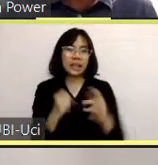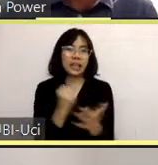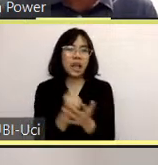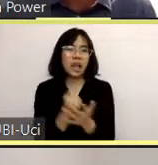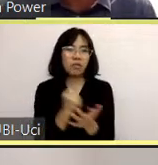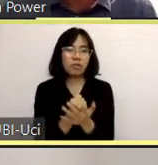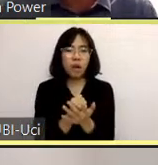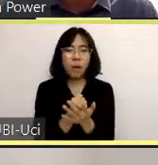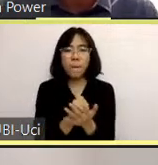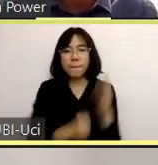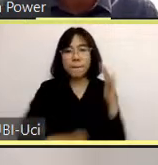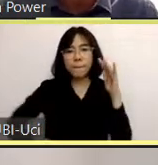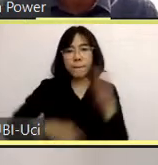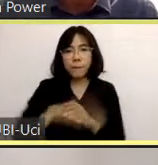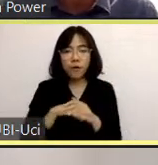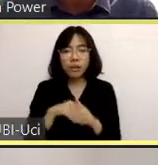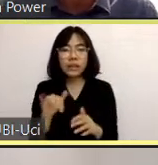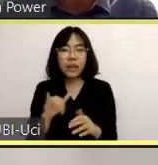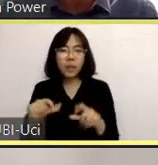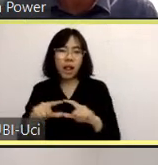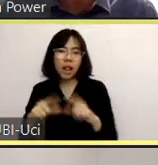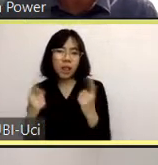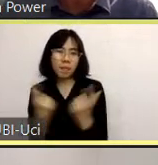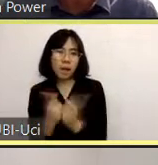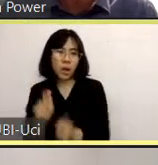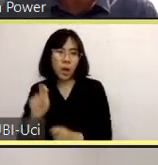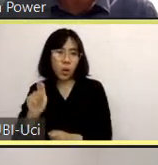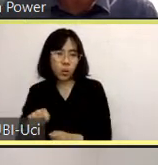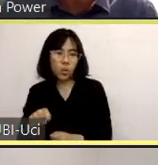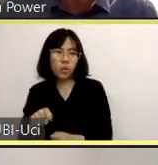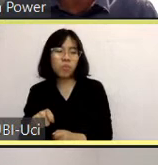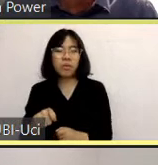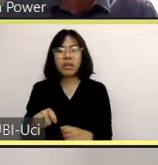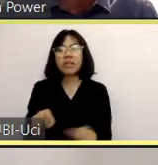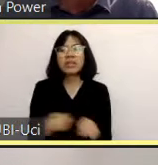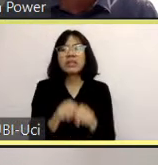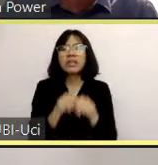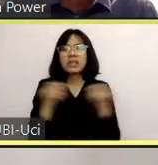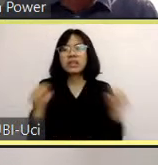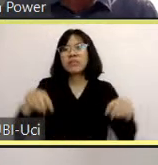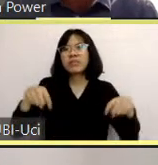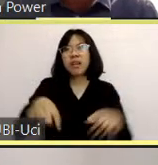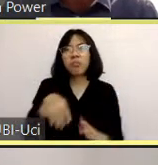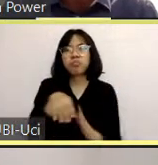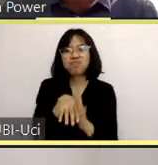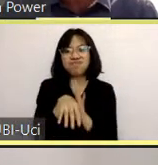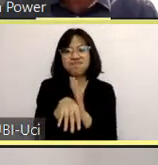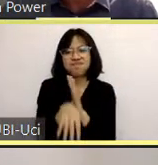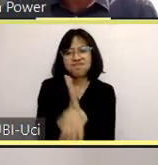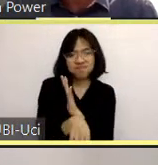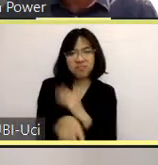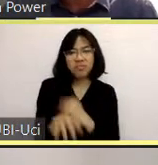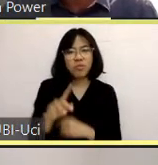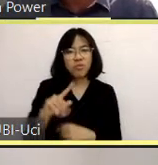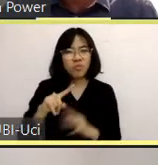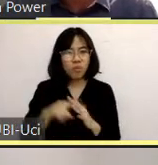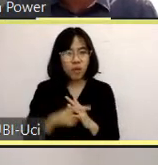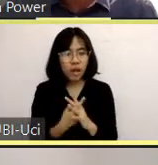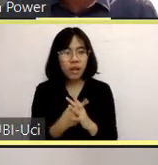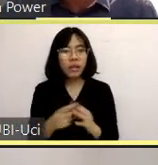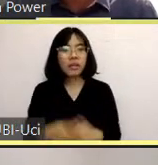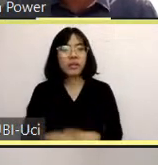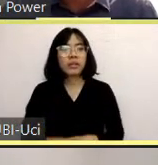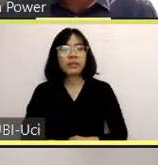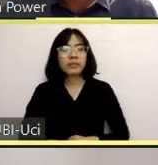lembaga yudisial, kita juga bisa melihat ada terjadi penurunan selama beberapa tahun terakhir. Pertama,